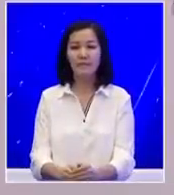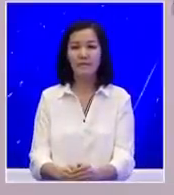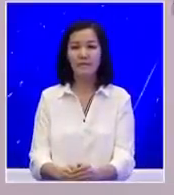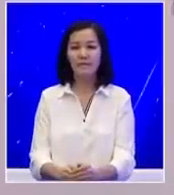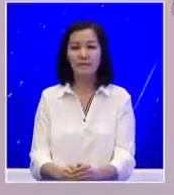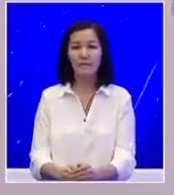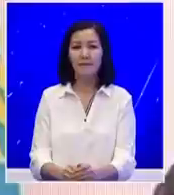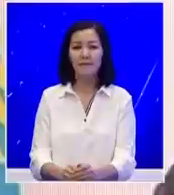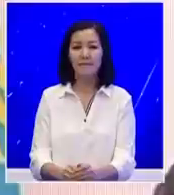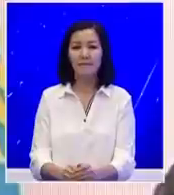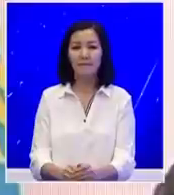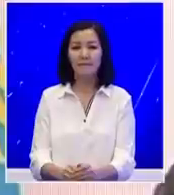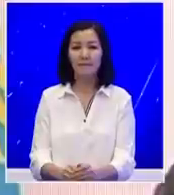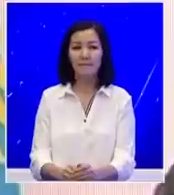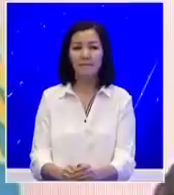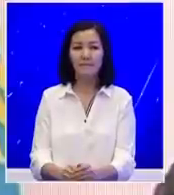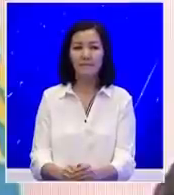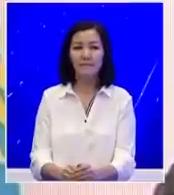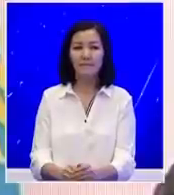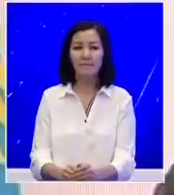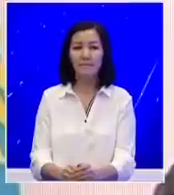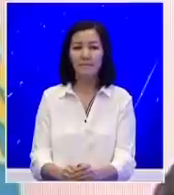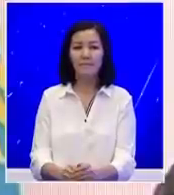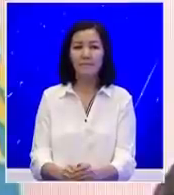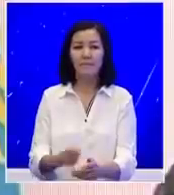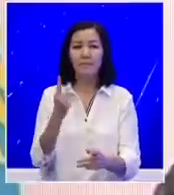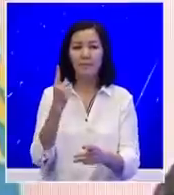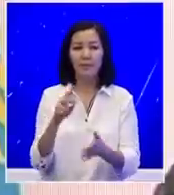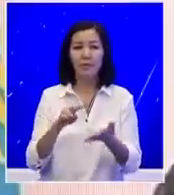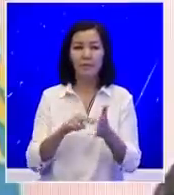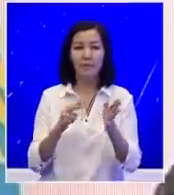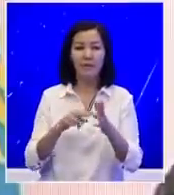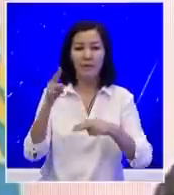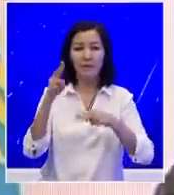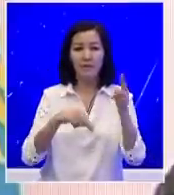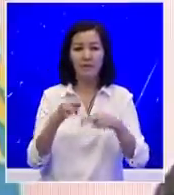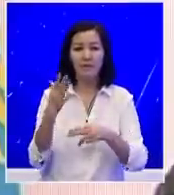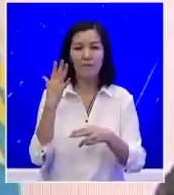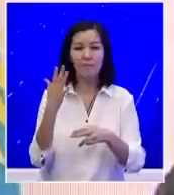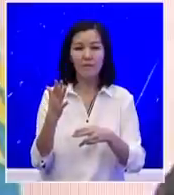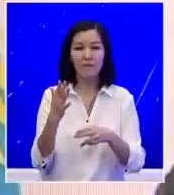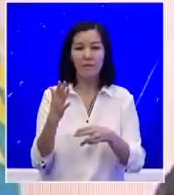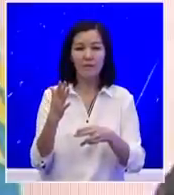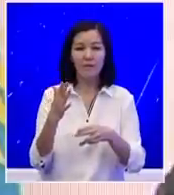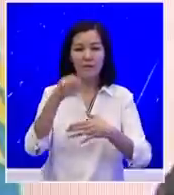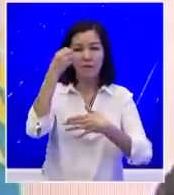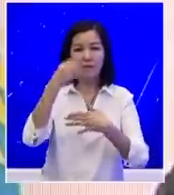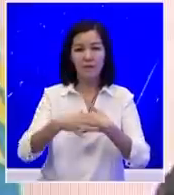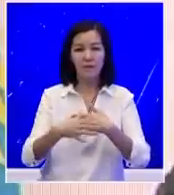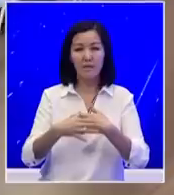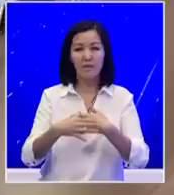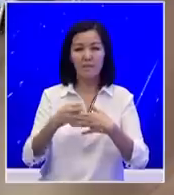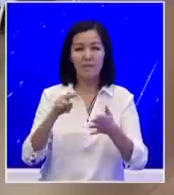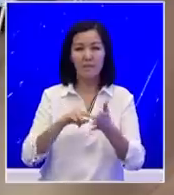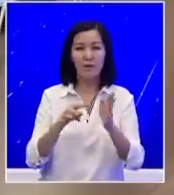237 миллиардов тенге. На первом этапе планируется строительство 5 автораспределительных центров